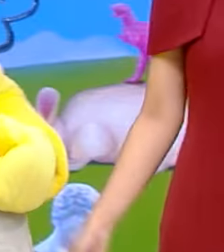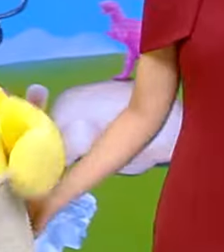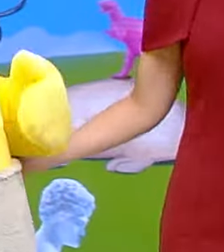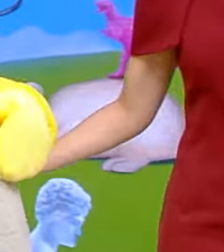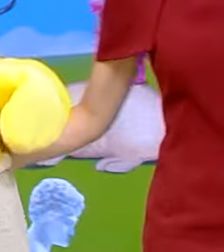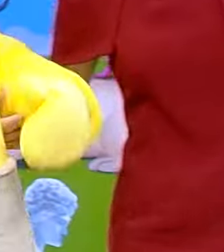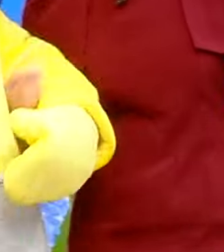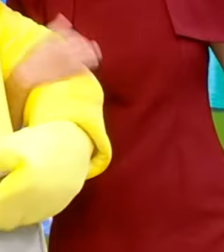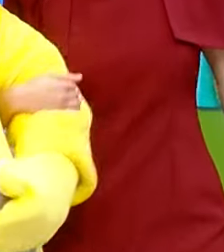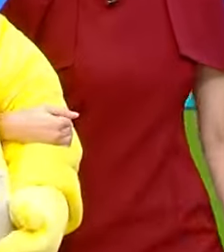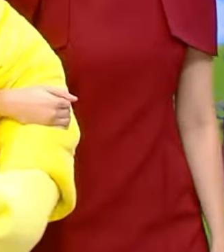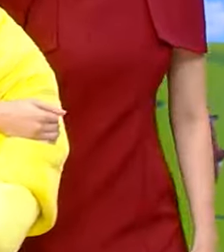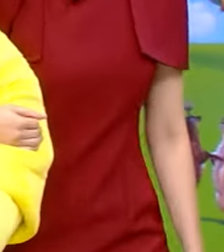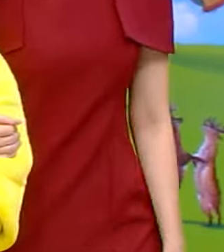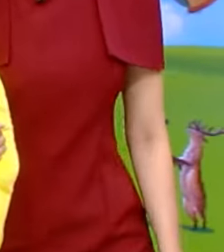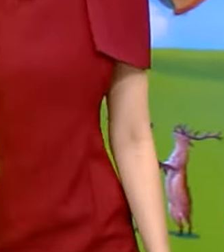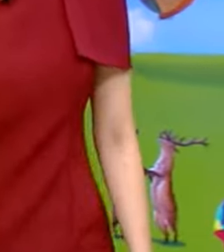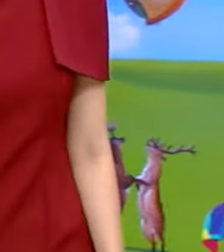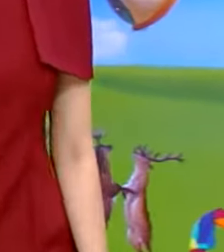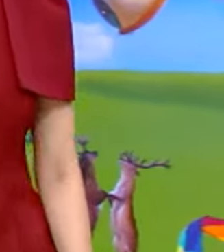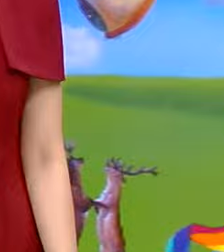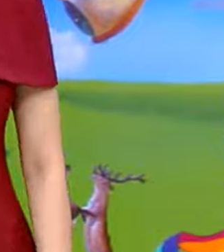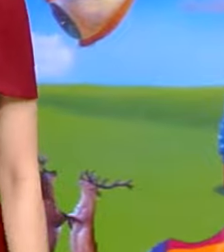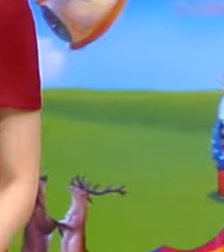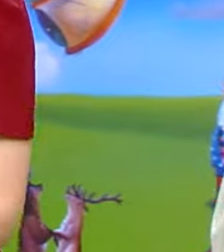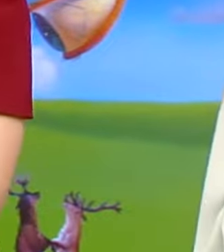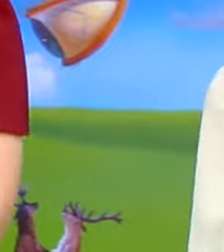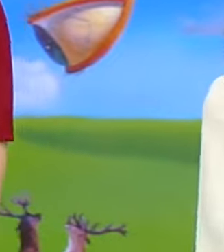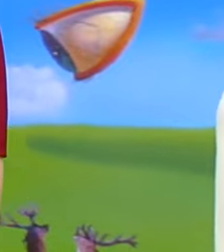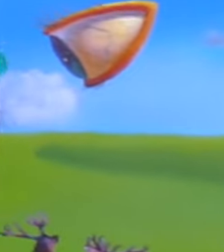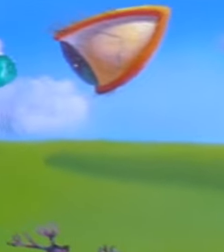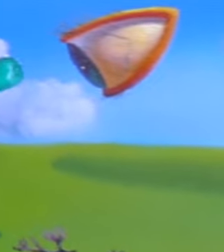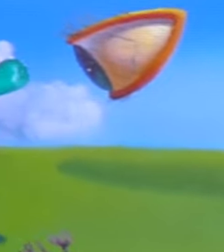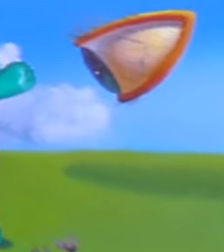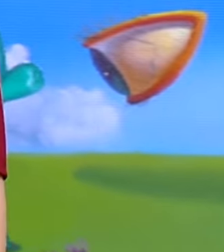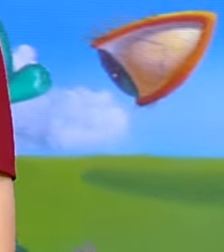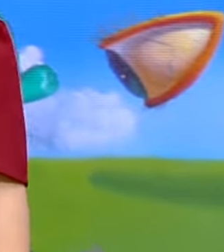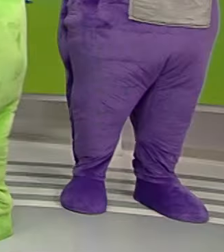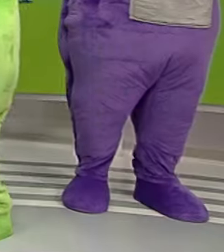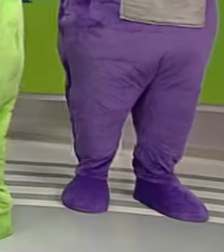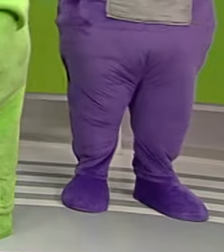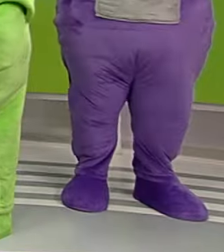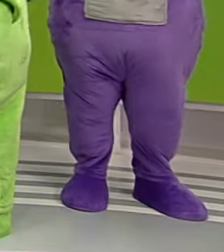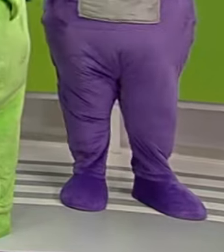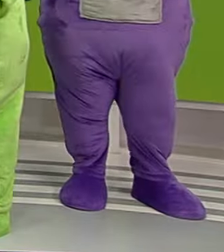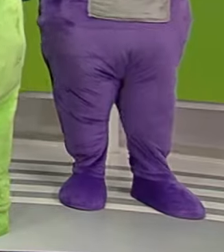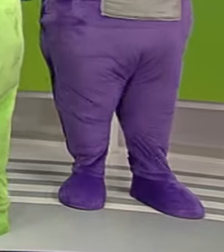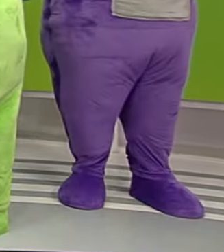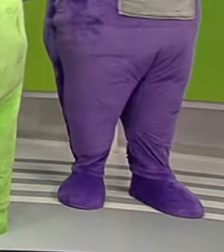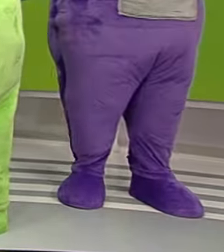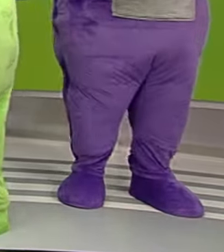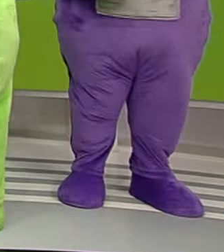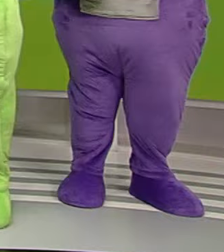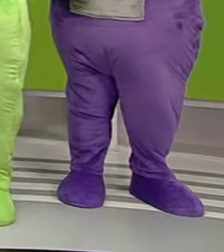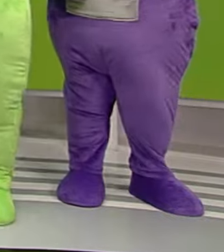น้องขออนุญาตขออนุญาตตอบแทนนะคะเพราน้องๆอาจจะพูดไม่ได้คือที่มีความมีตัวแดงของความสดใสและเาตอกย้ำ